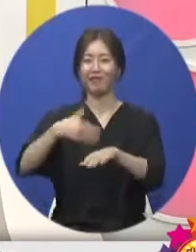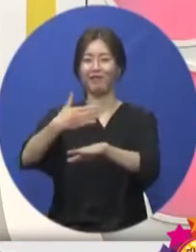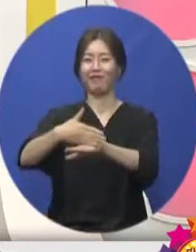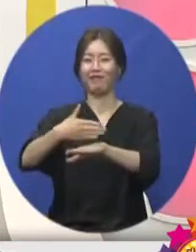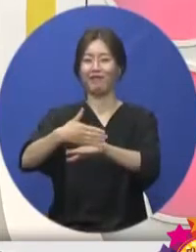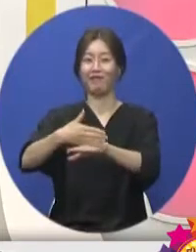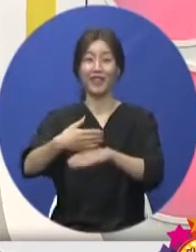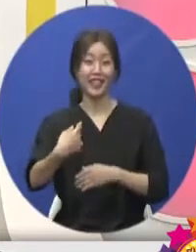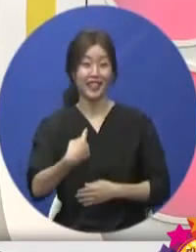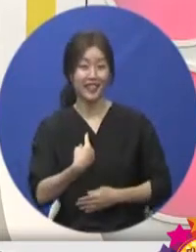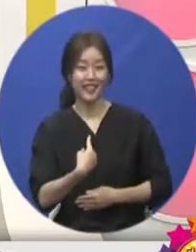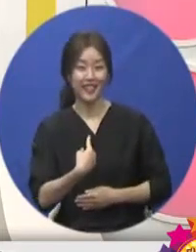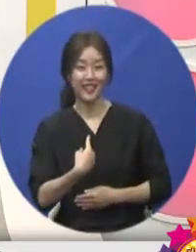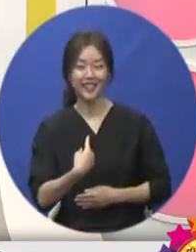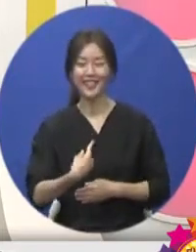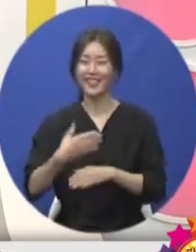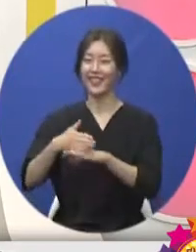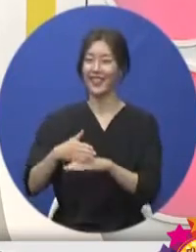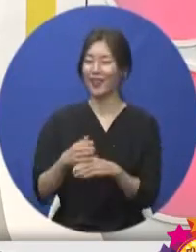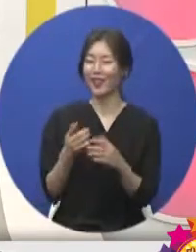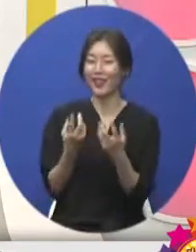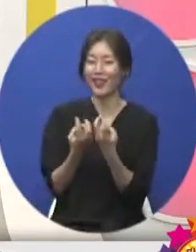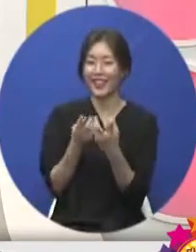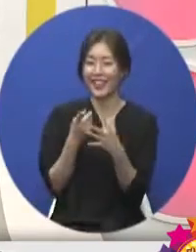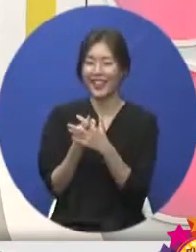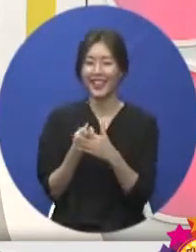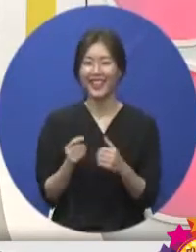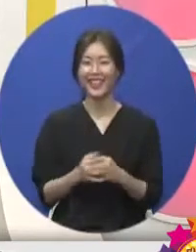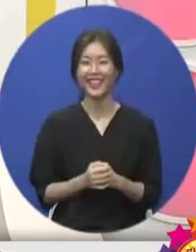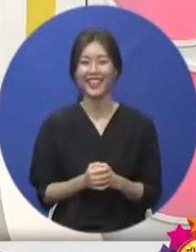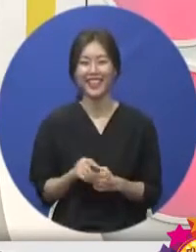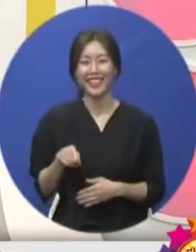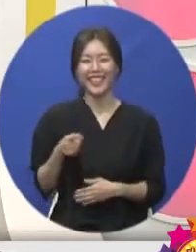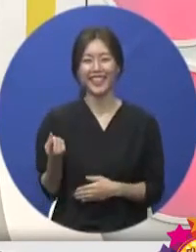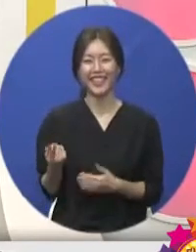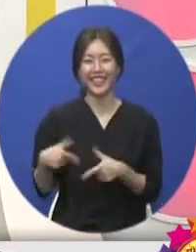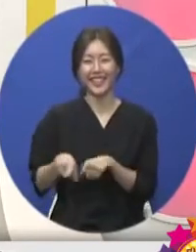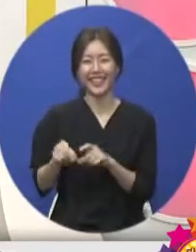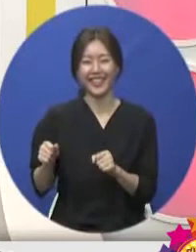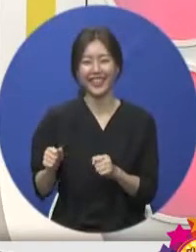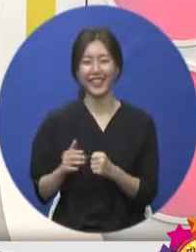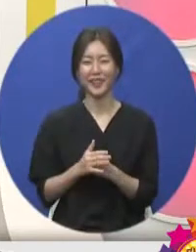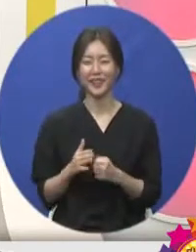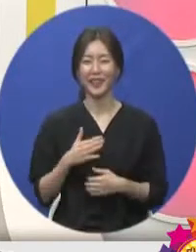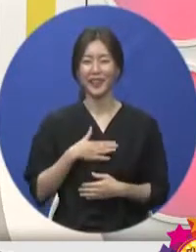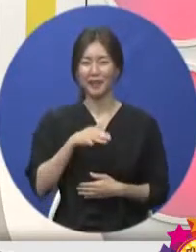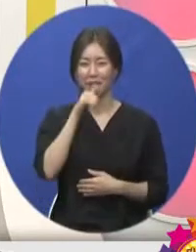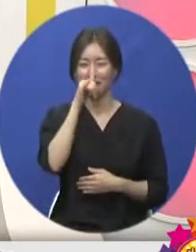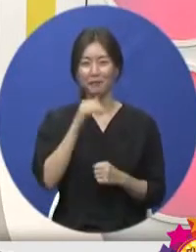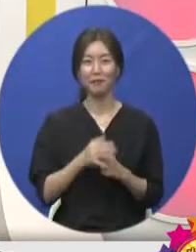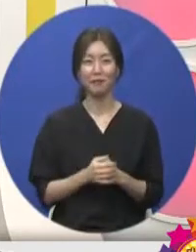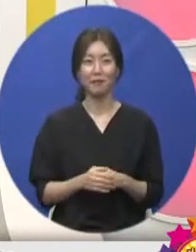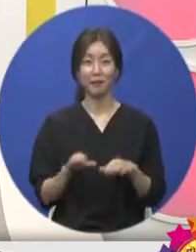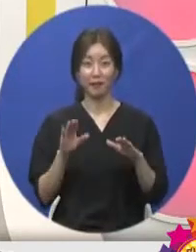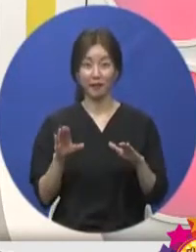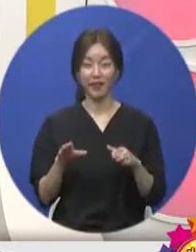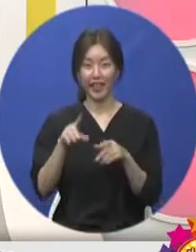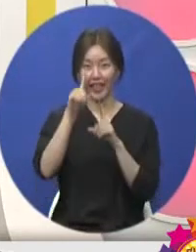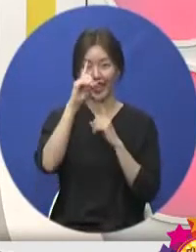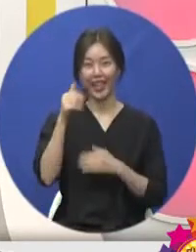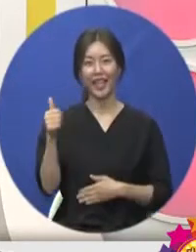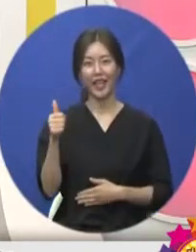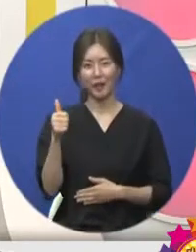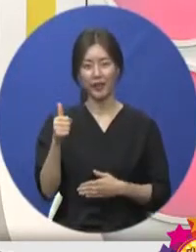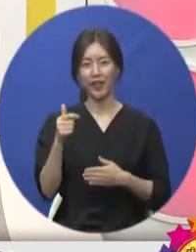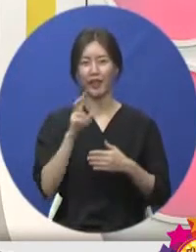감사합니다. 비결이 저요? 응. 아유, 아유 어떻게 아셨어요? 아유 옆에 있다 하니까 저밖에 더 있어요. 아 참. 네. 이번에는요 네. 이부영 씨의